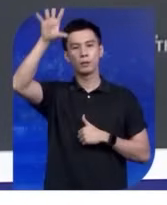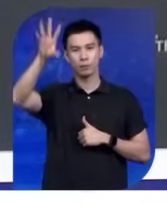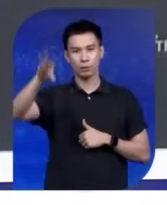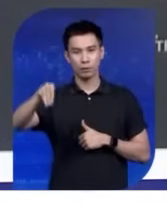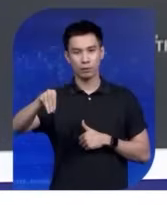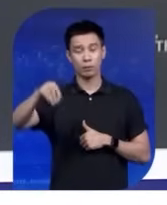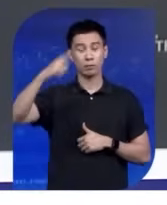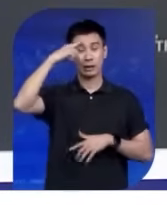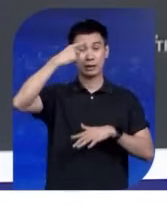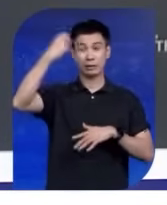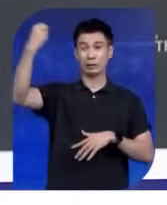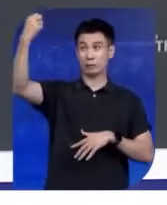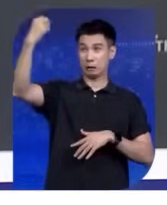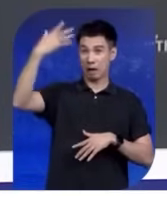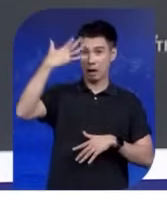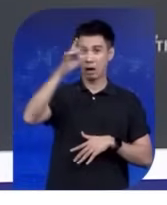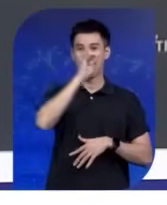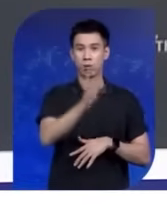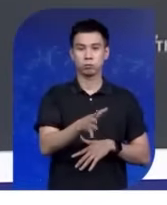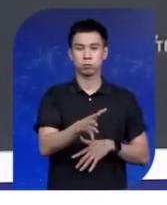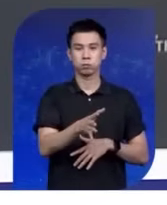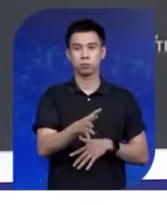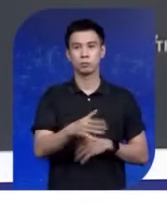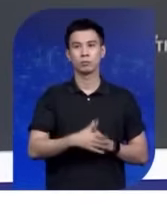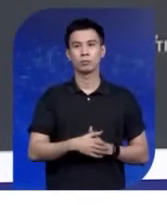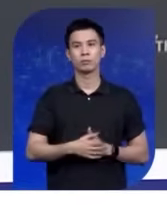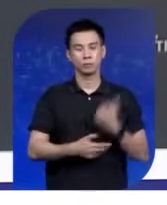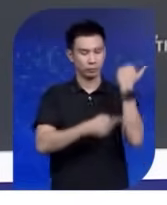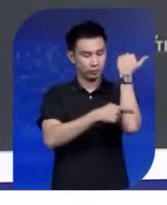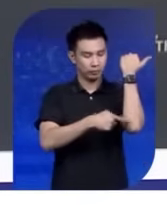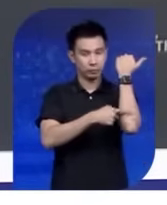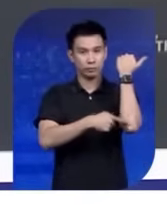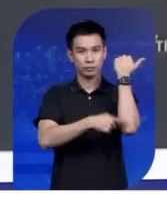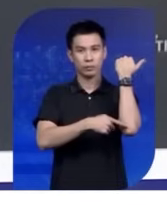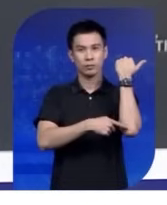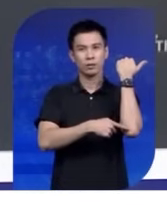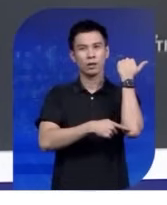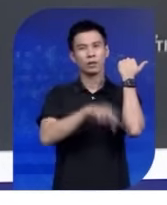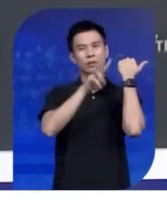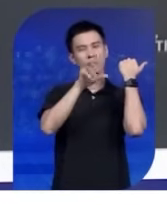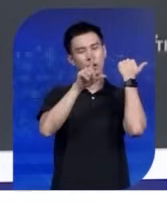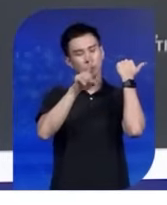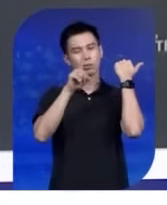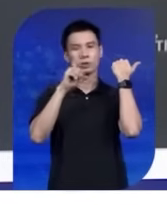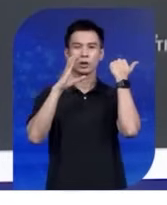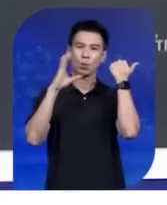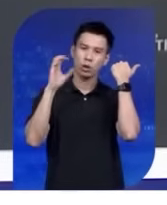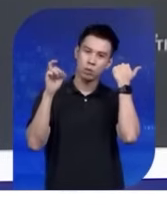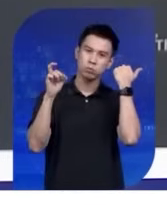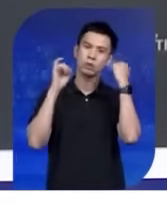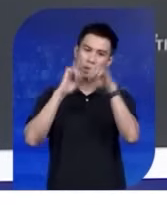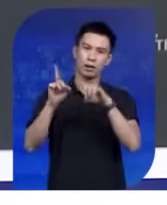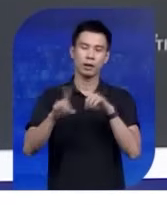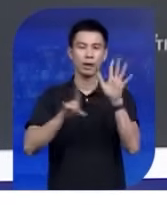trời nắng mạnh và nóng hầu hết miền Đông xuống đến Cao Lãnh Vĩnh Long Châu Đốc Mỹ Tho của miền Tây Nam Bộ nhiệt độ cao nhất là